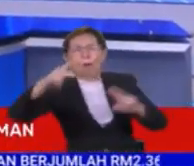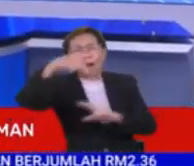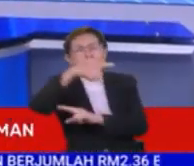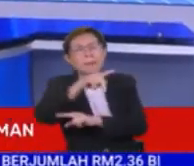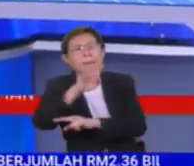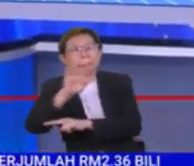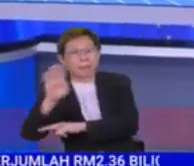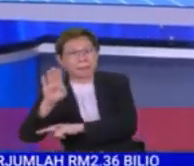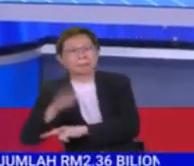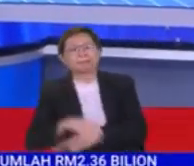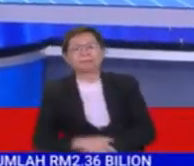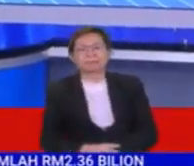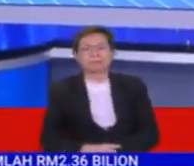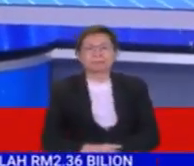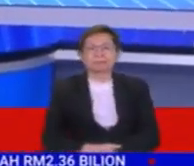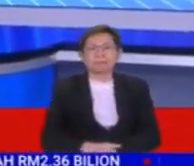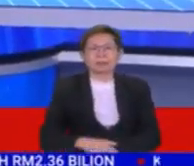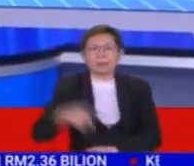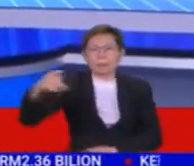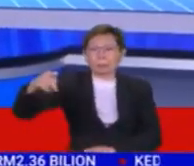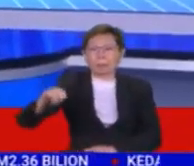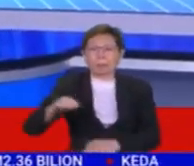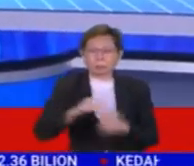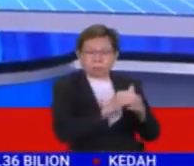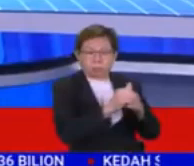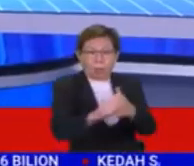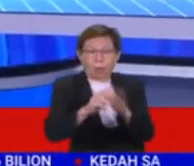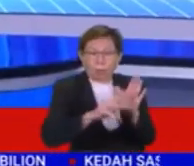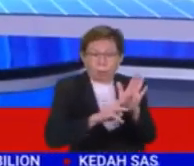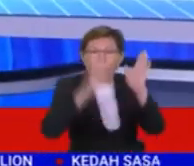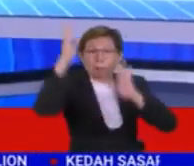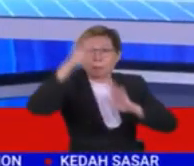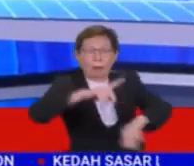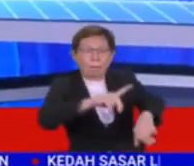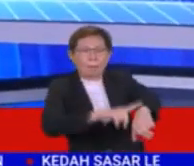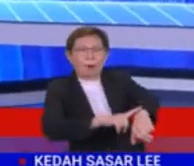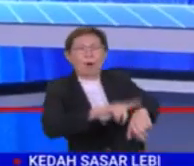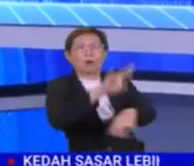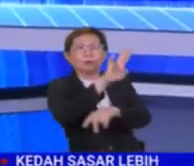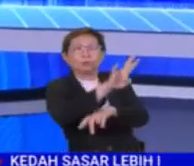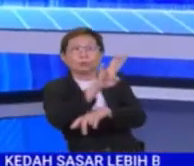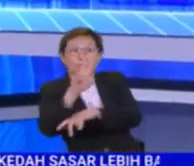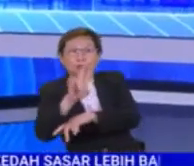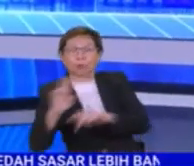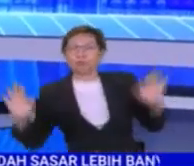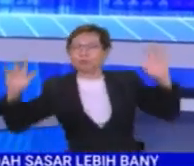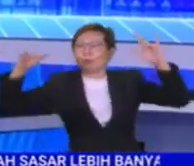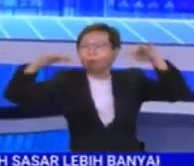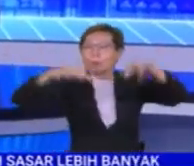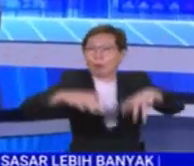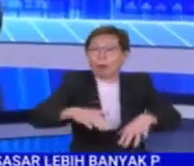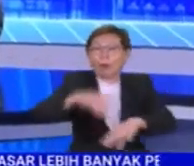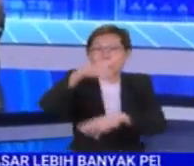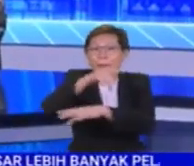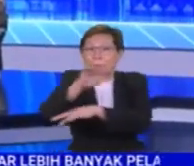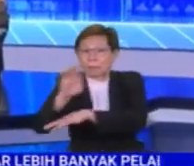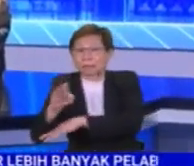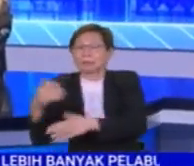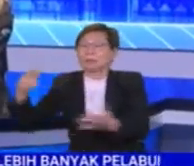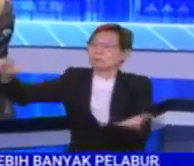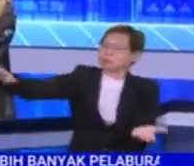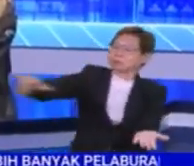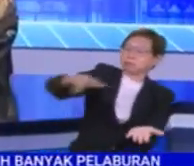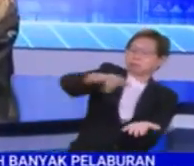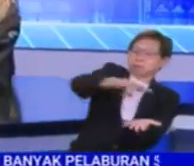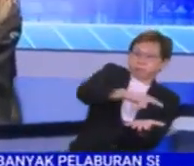bangsa bersatu PBB beliau yang mengetuai delegasi Malaysia ke Sesi ke-77 perhimpunan badan dunia itu tiba